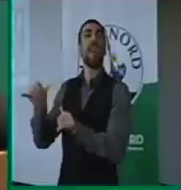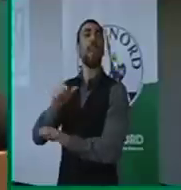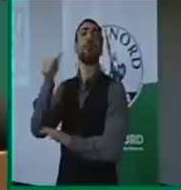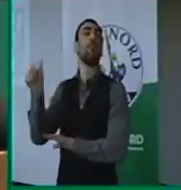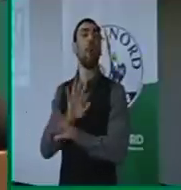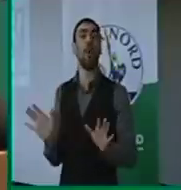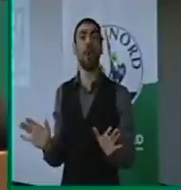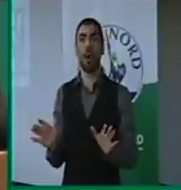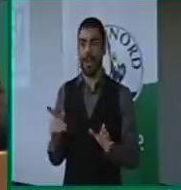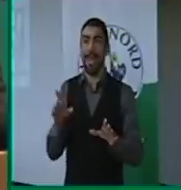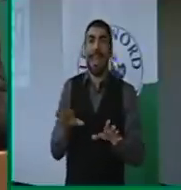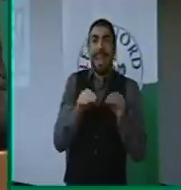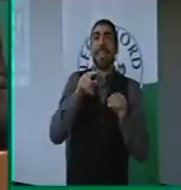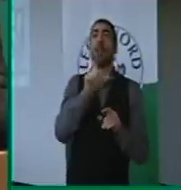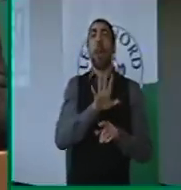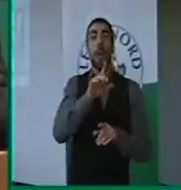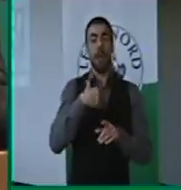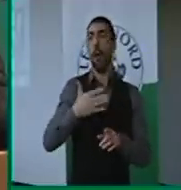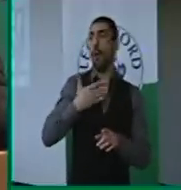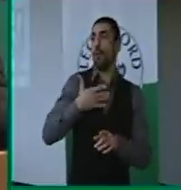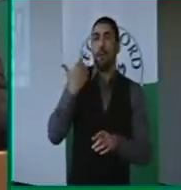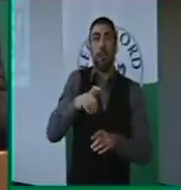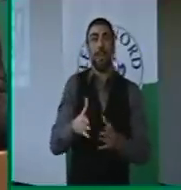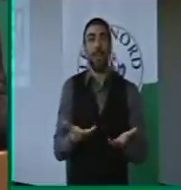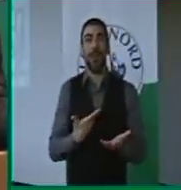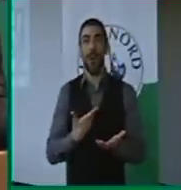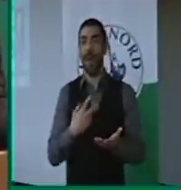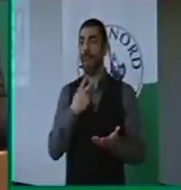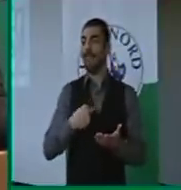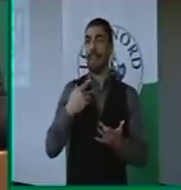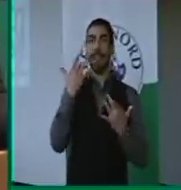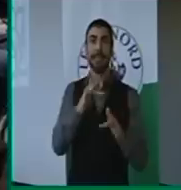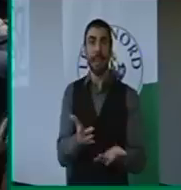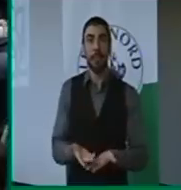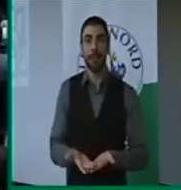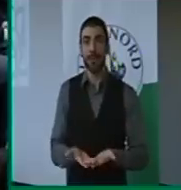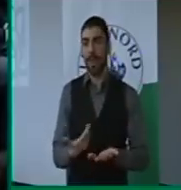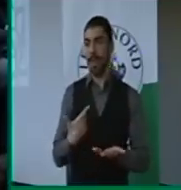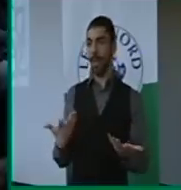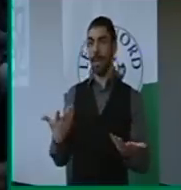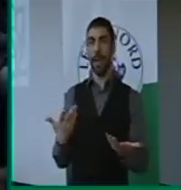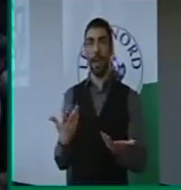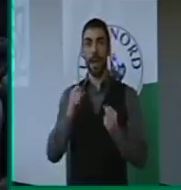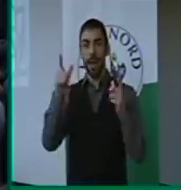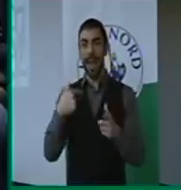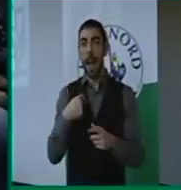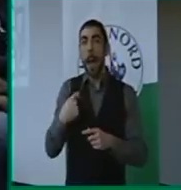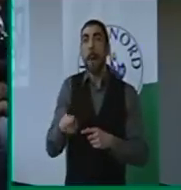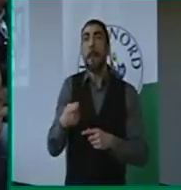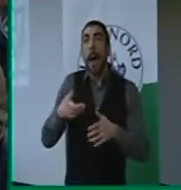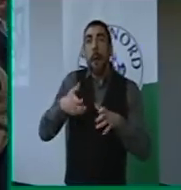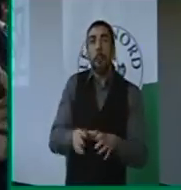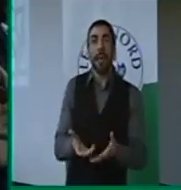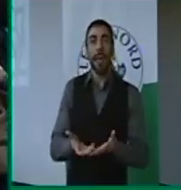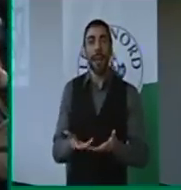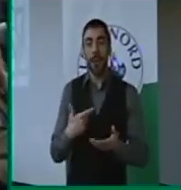all'inizio sono contenti i lombardi la loro vita sembra più semplice Guarda che meraviglia sto pagando di meno le